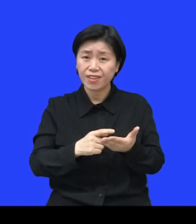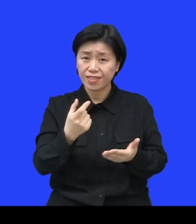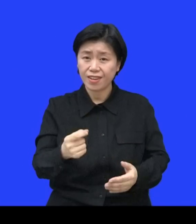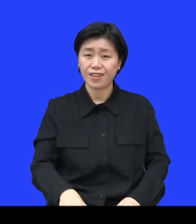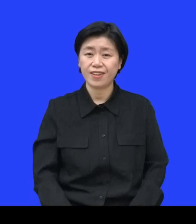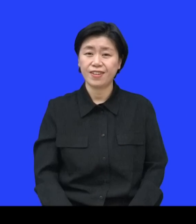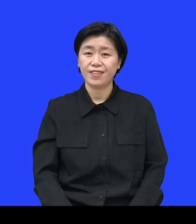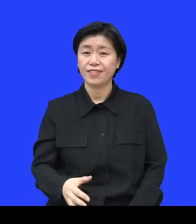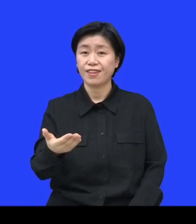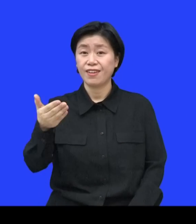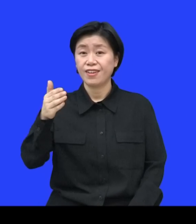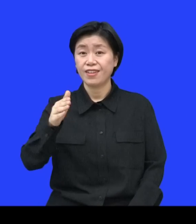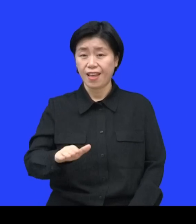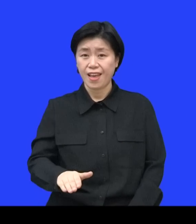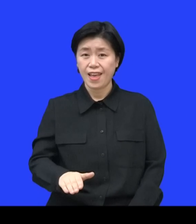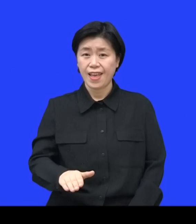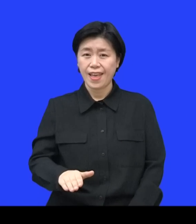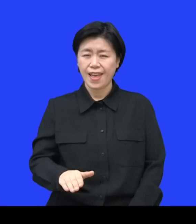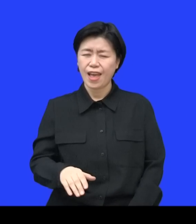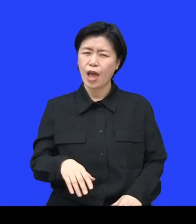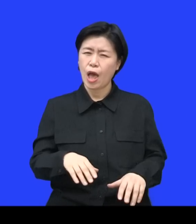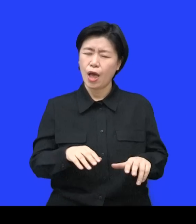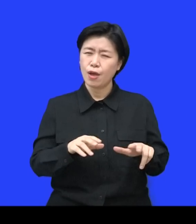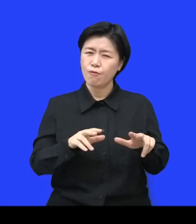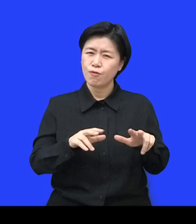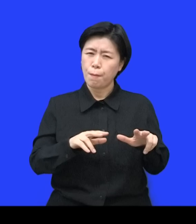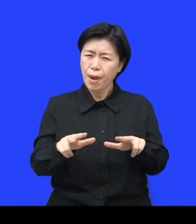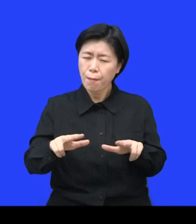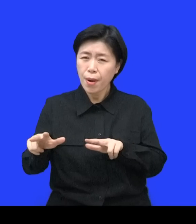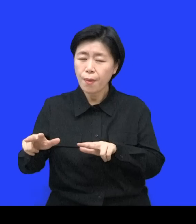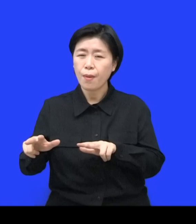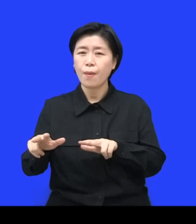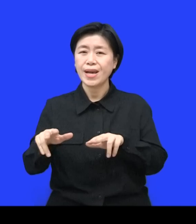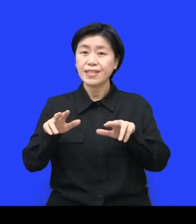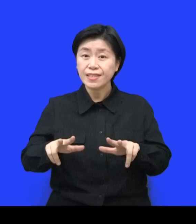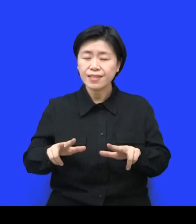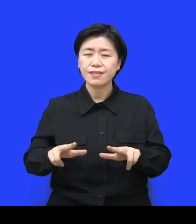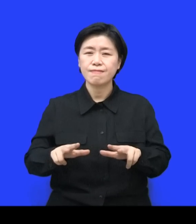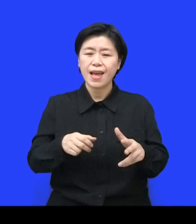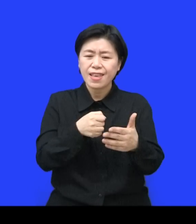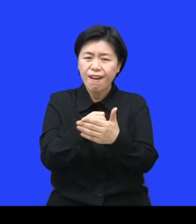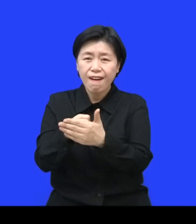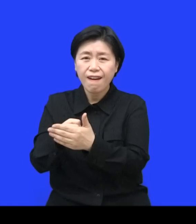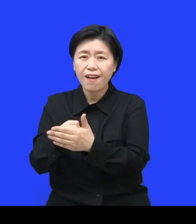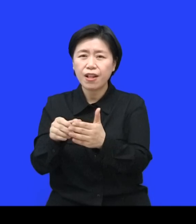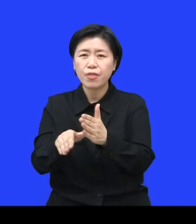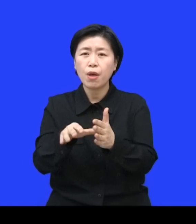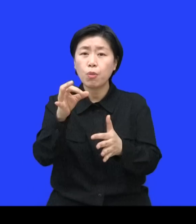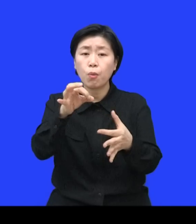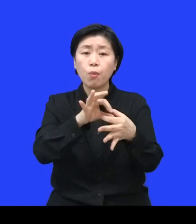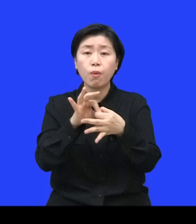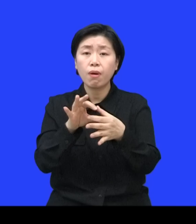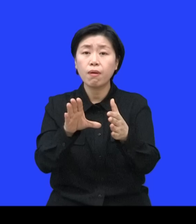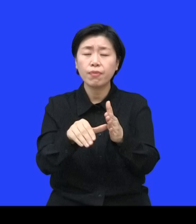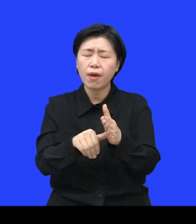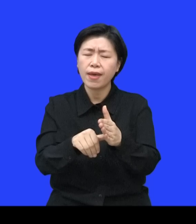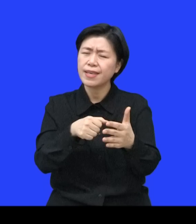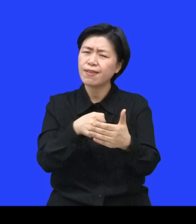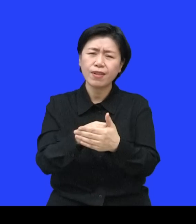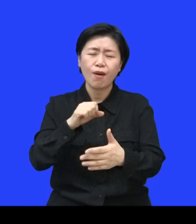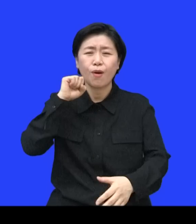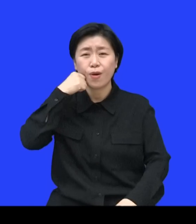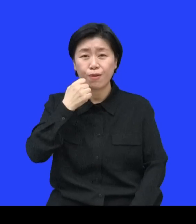이 돈에 대한 결단할 때 그 마음가짐 쉽지가 않거든요. 네. 어떤 마음가짐을 어떻게 결단해야 돼요?